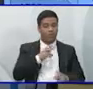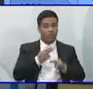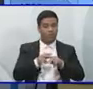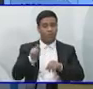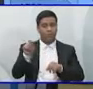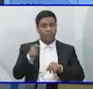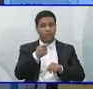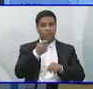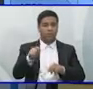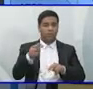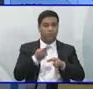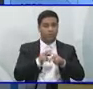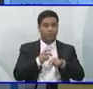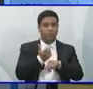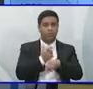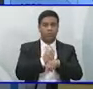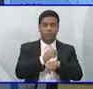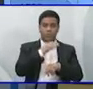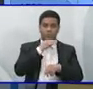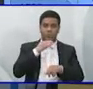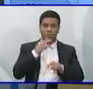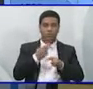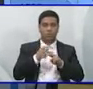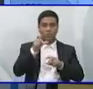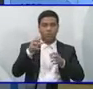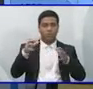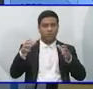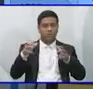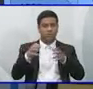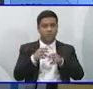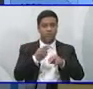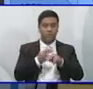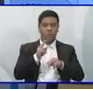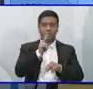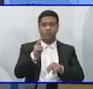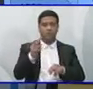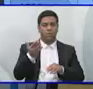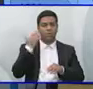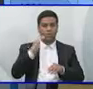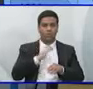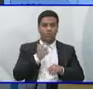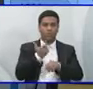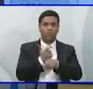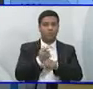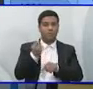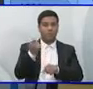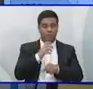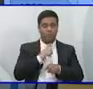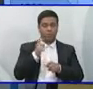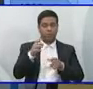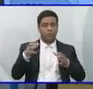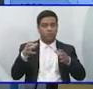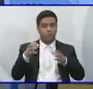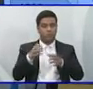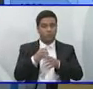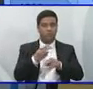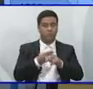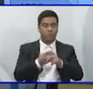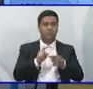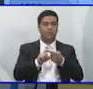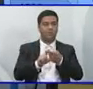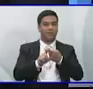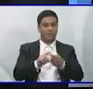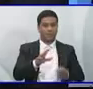bostirib kirishadi. Buning natijasida etnik jihatdan, aholi jihatdan kamchilikni tashkil qilgan